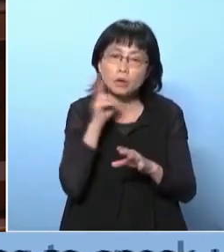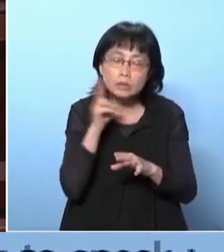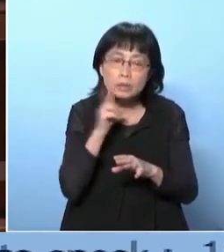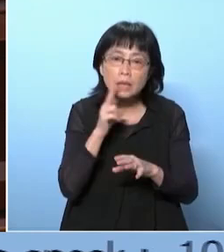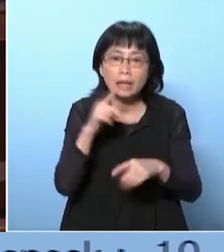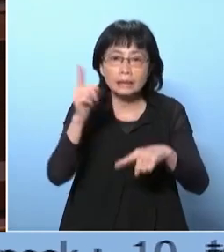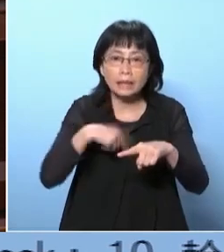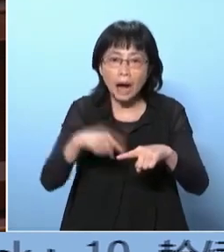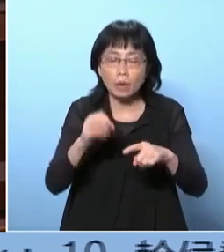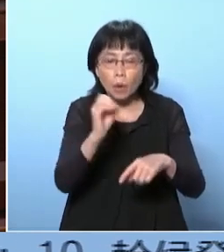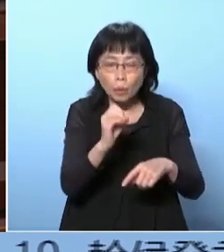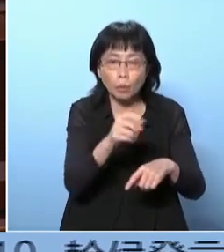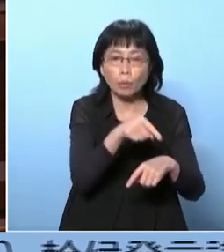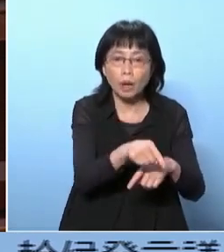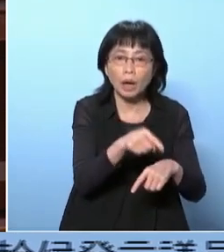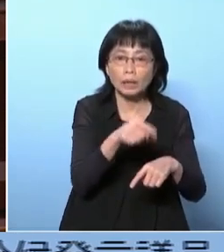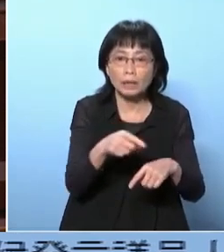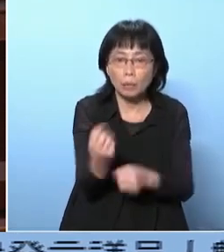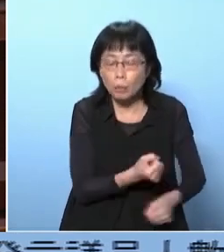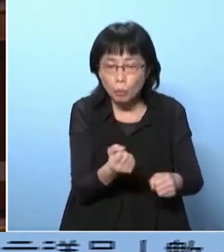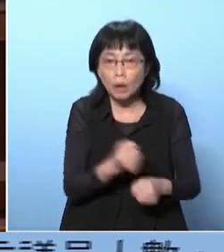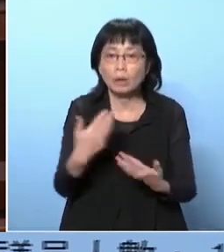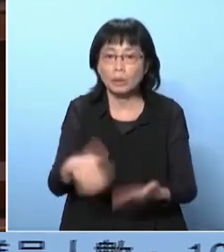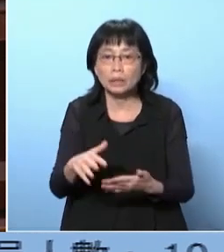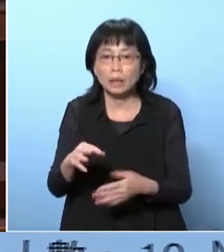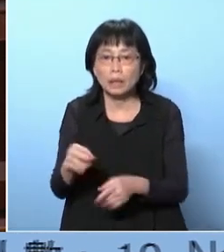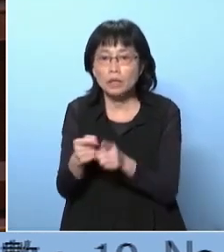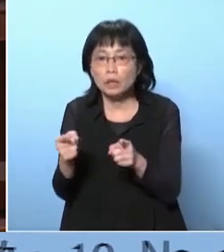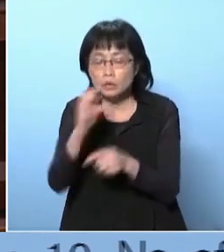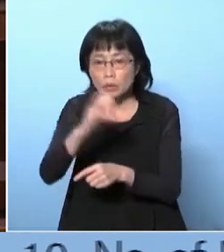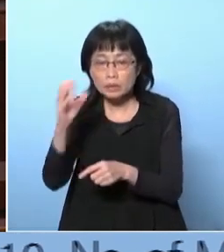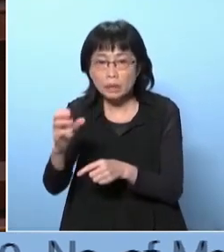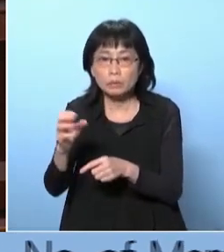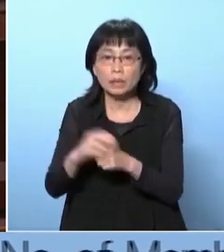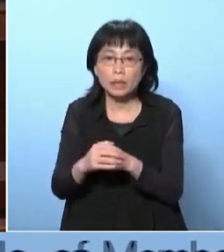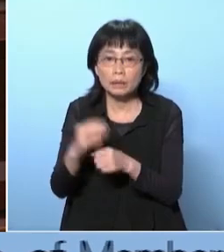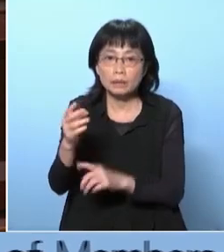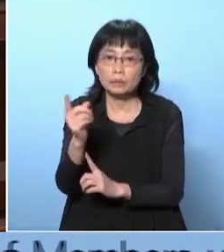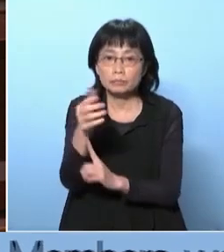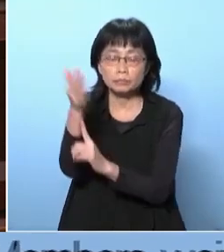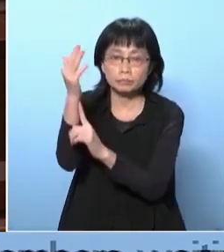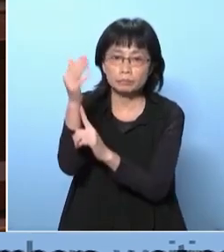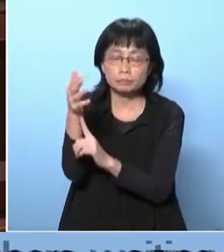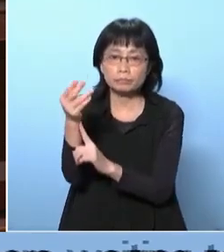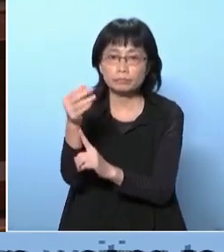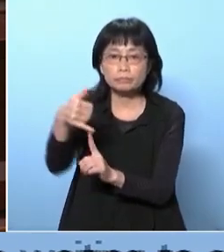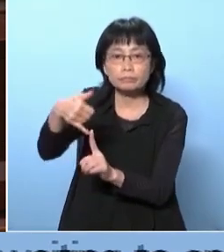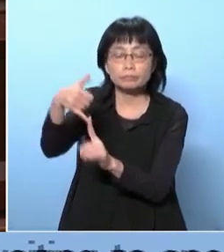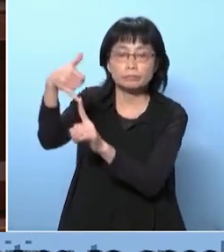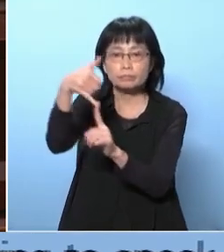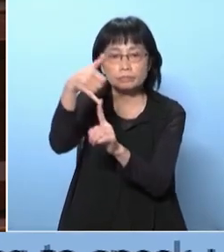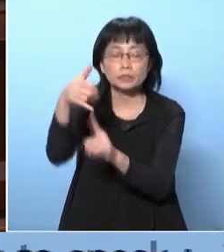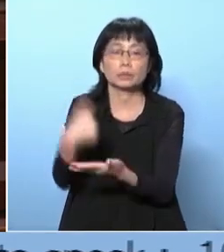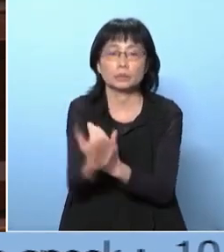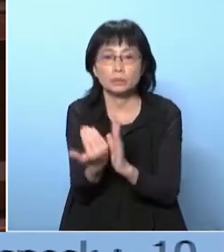遊衝、長洲太平清照等。我們鼓勵業界利用這些特色，開發更加多相關的旅遊行程和